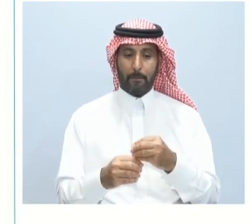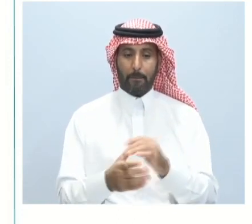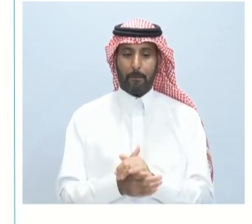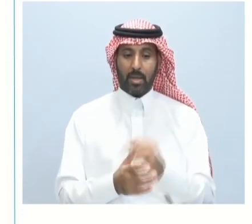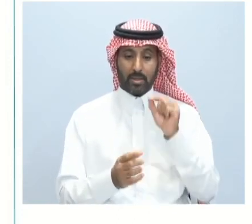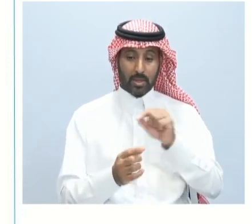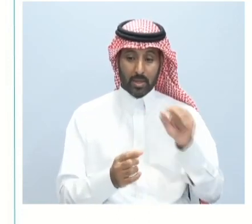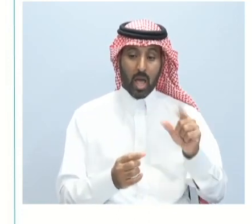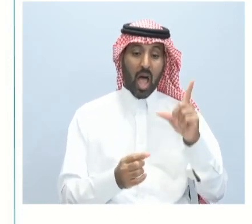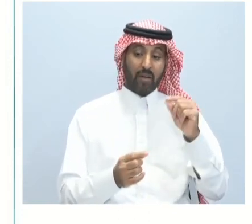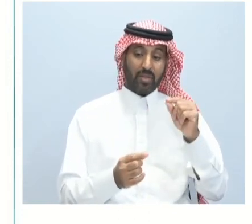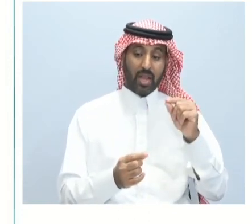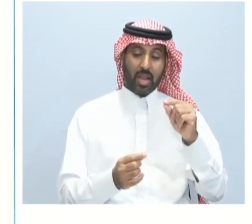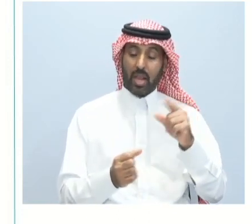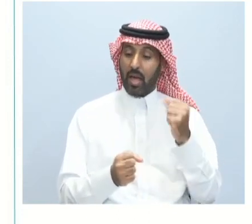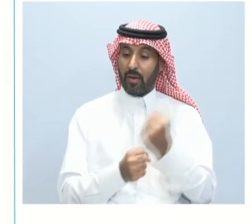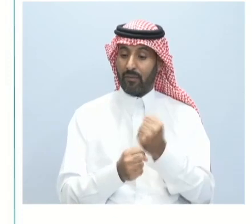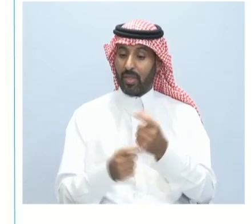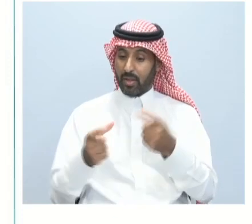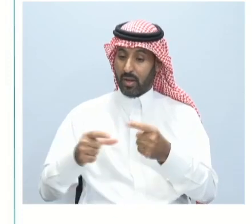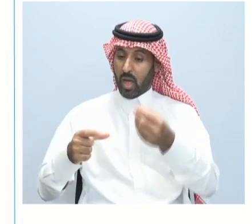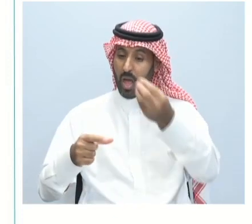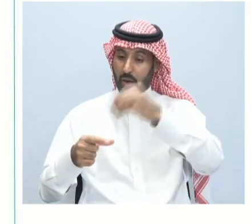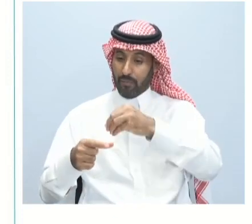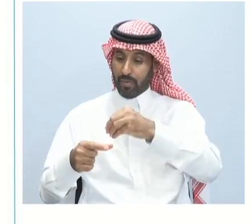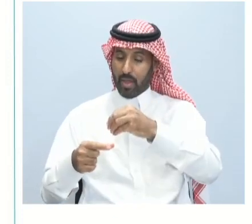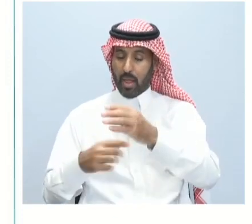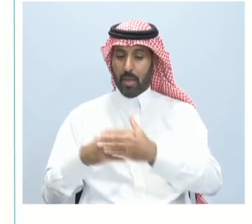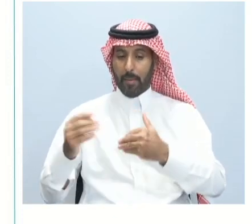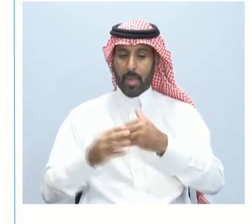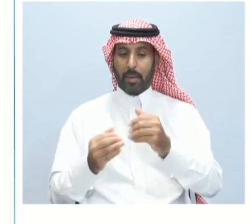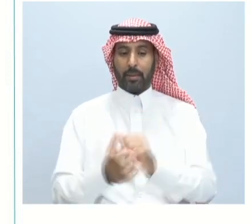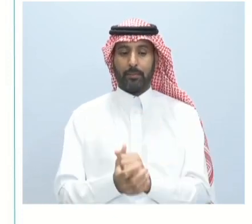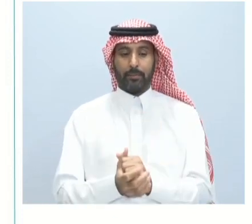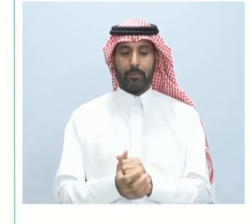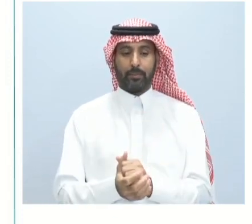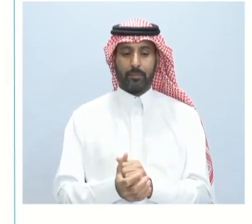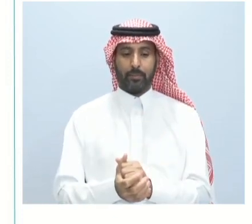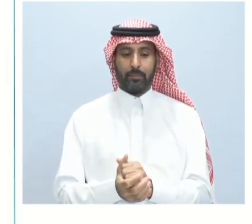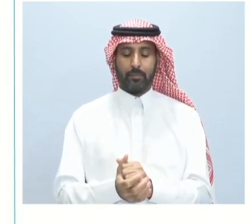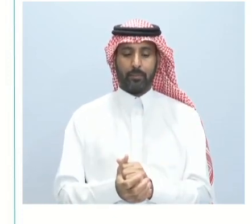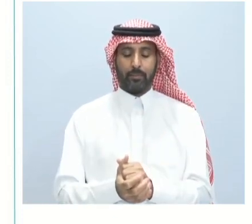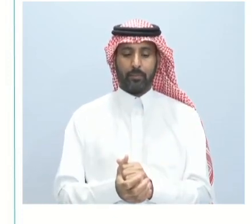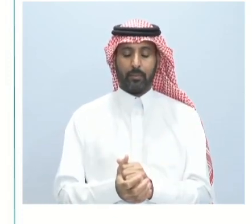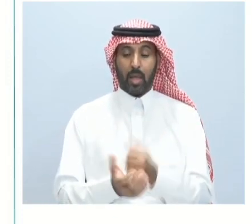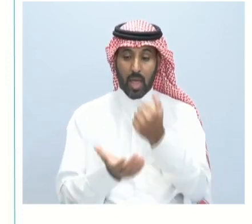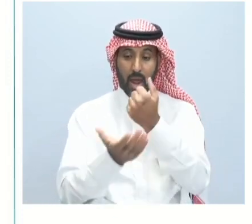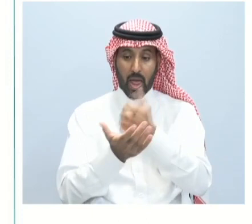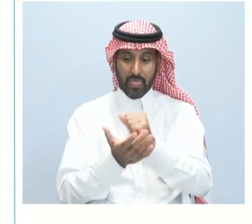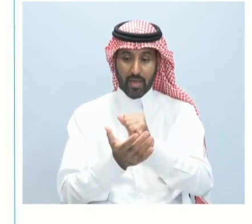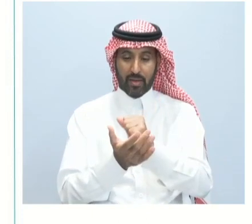دوت ابند اي اضافه عامل اخر الى الفريق اللي هو ست تيم سنقوم هنا